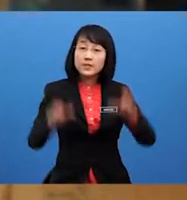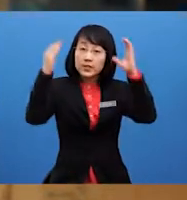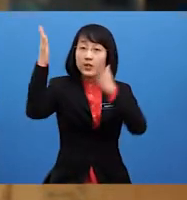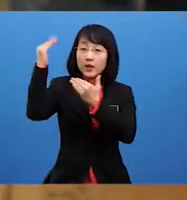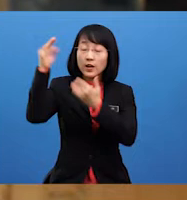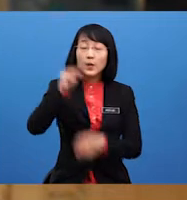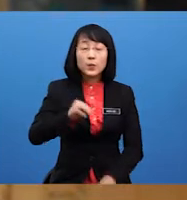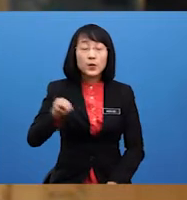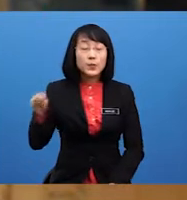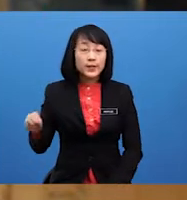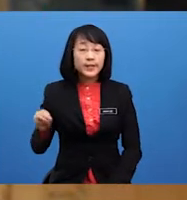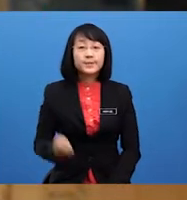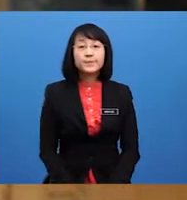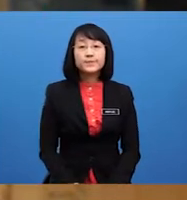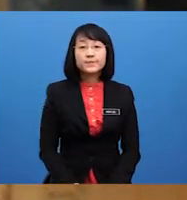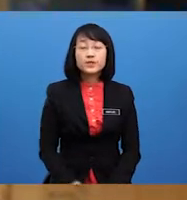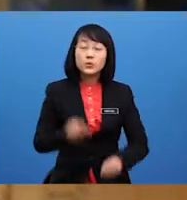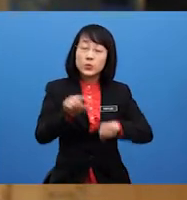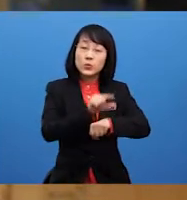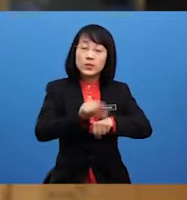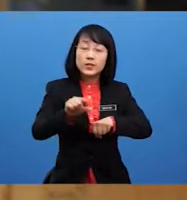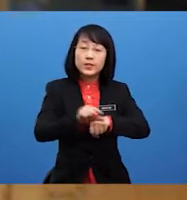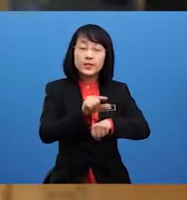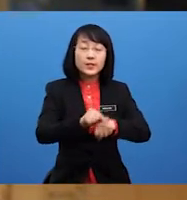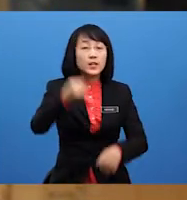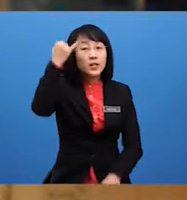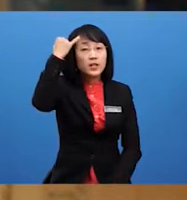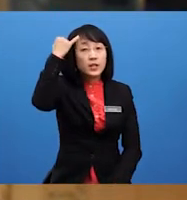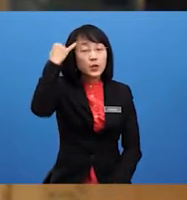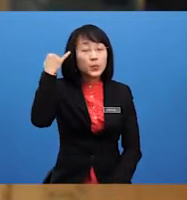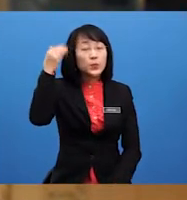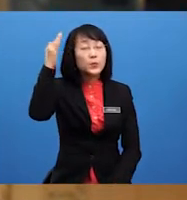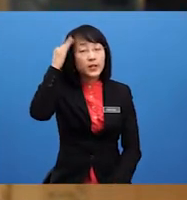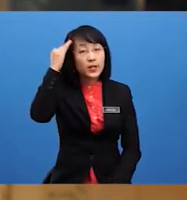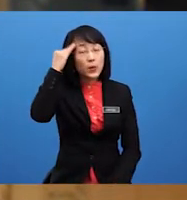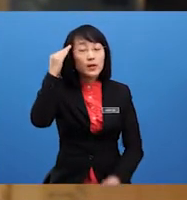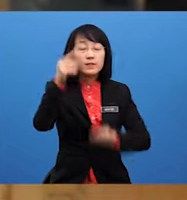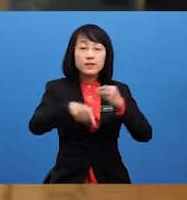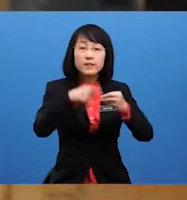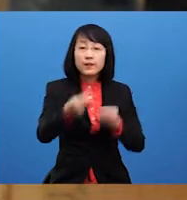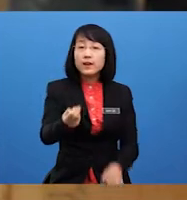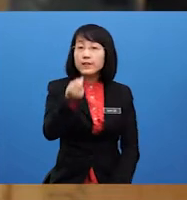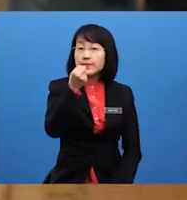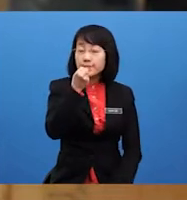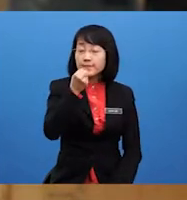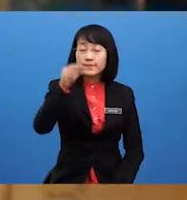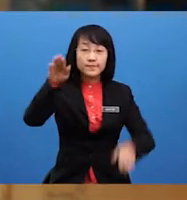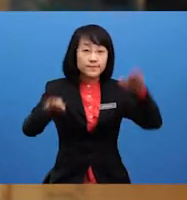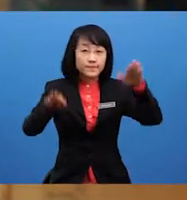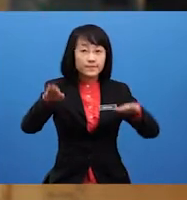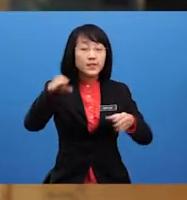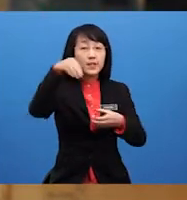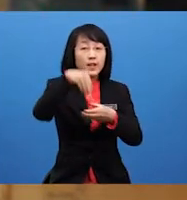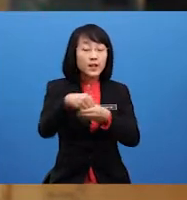akan mengaplikasikan pengetahuan tentang kepentingan gizi seimbang dalam menjaga kesihatan